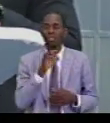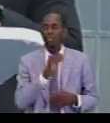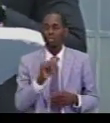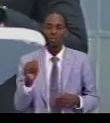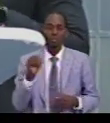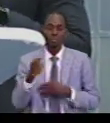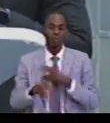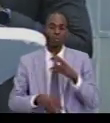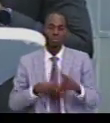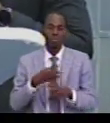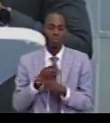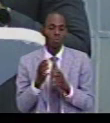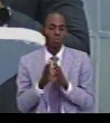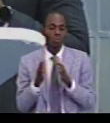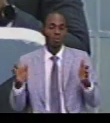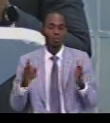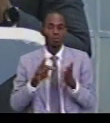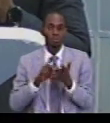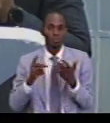crusade.